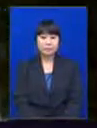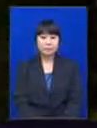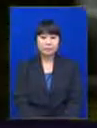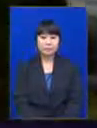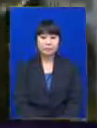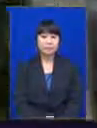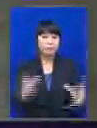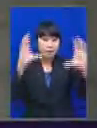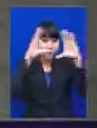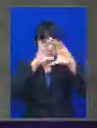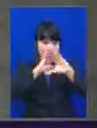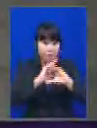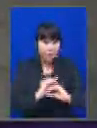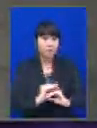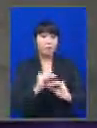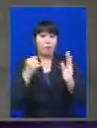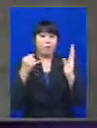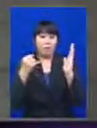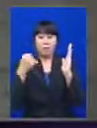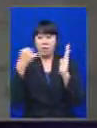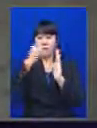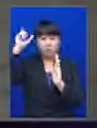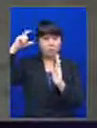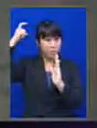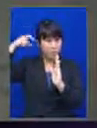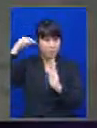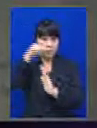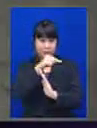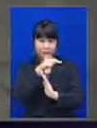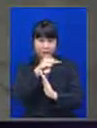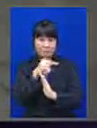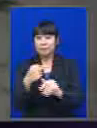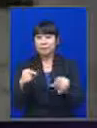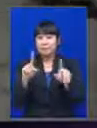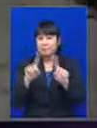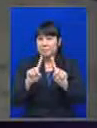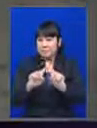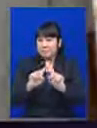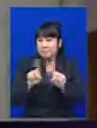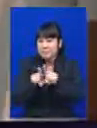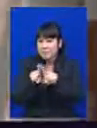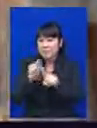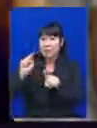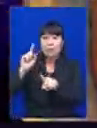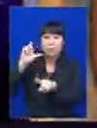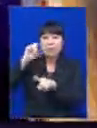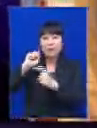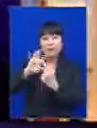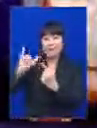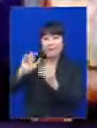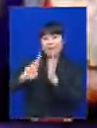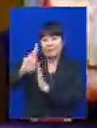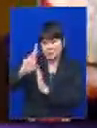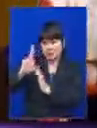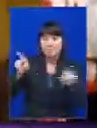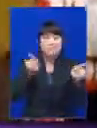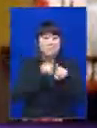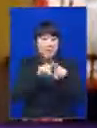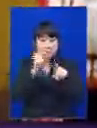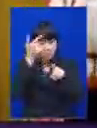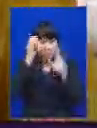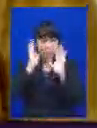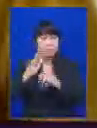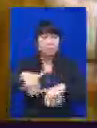ยามค่ำคืนในจังหวัดท่าขี้เหล็กสหภาพเมียนมาแทบไม่ต่างกับชายแดนฝั่งอำเภอแม่สายจังหวัดเชียงรายเพราะคน